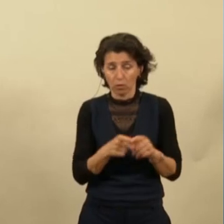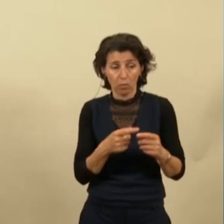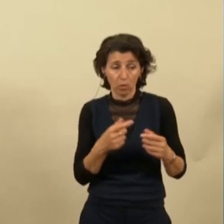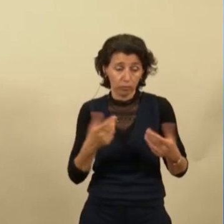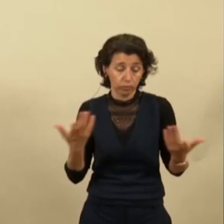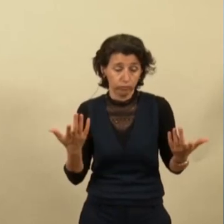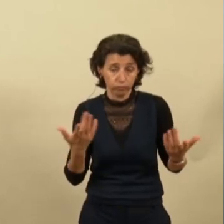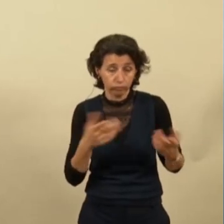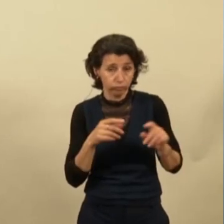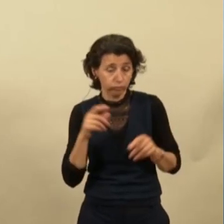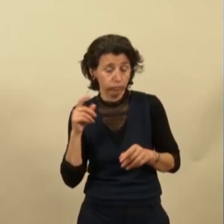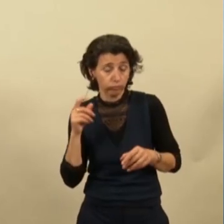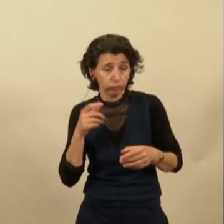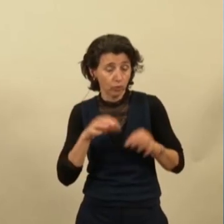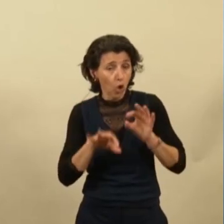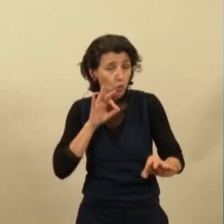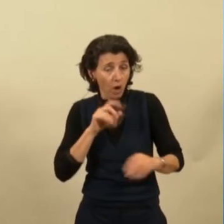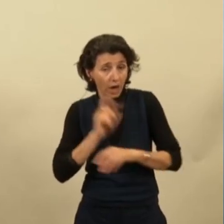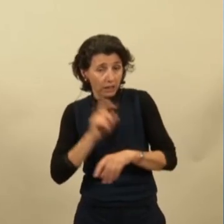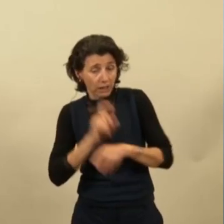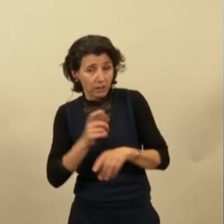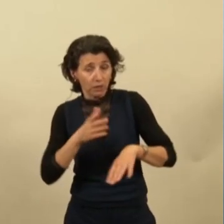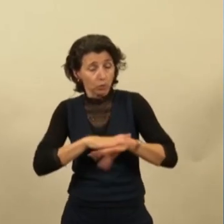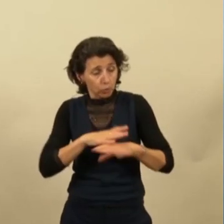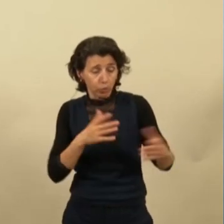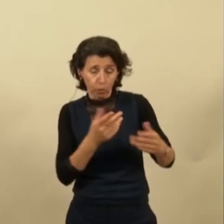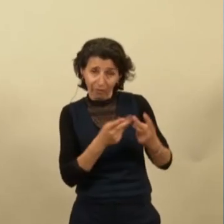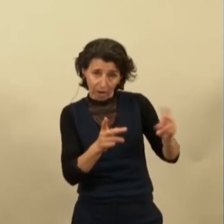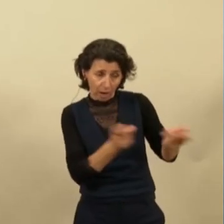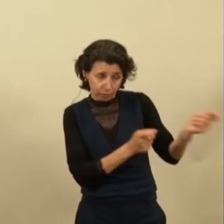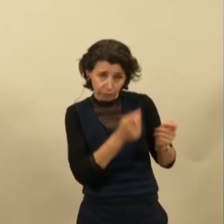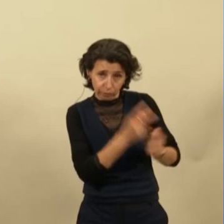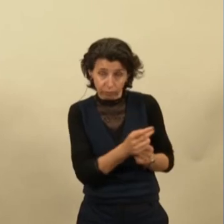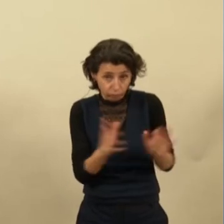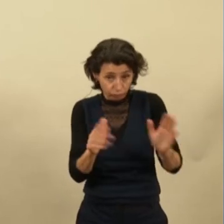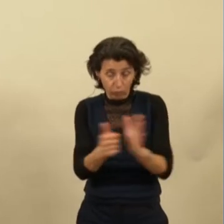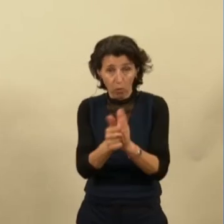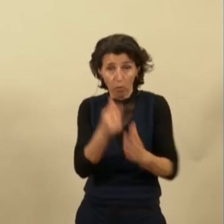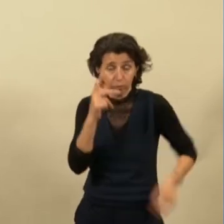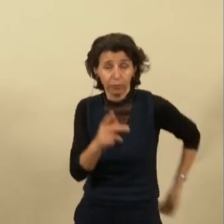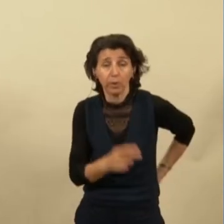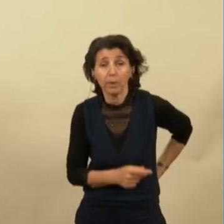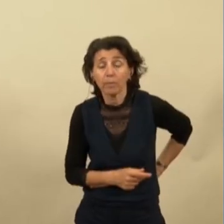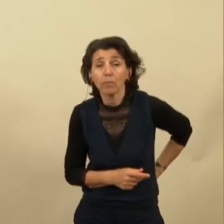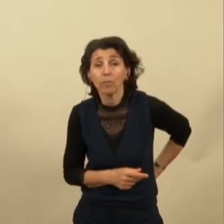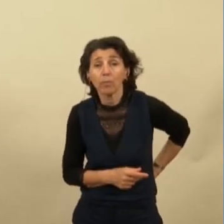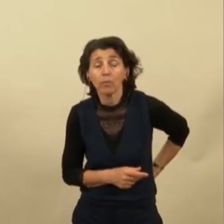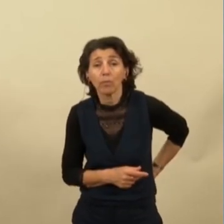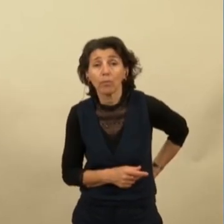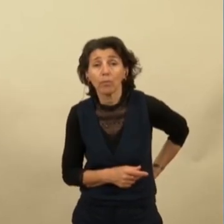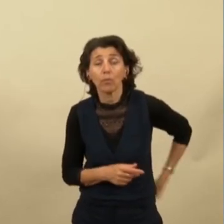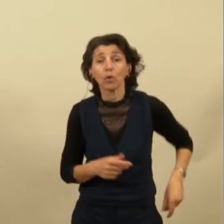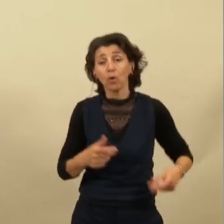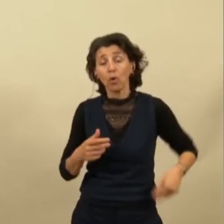c'est son rôle on parle de choix d'opportunités et ce vœu mélange d'ailleurs des grandes masses de recettes de fiscalité